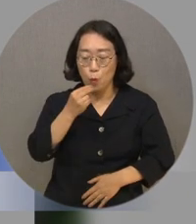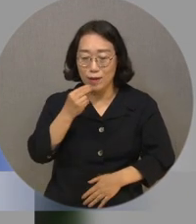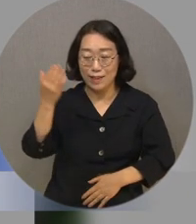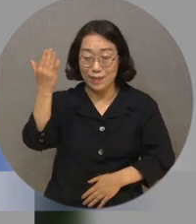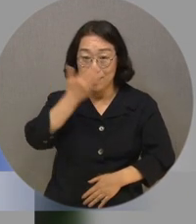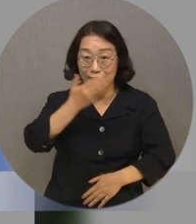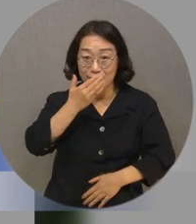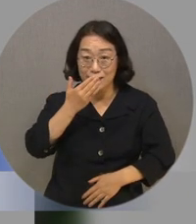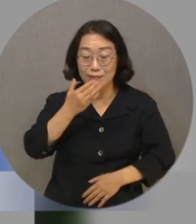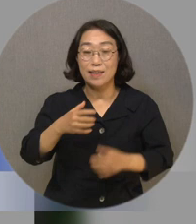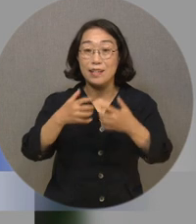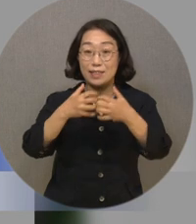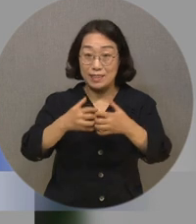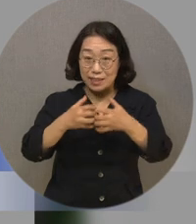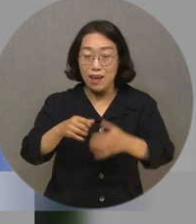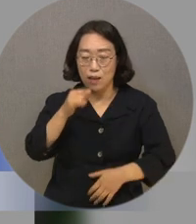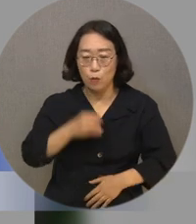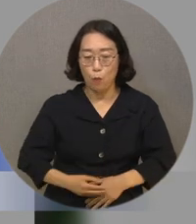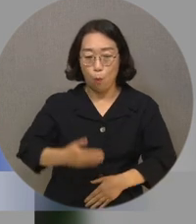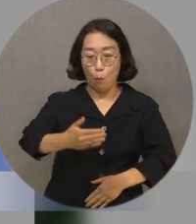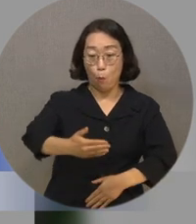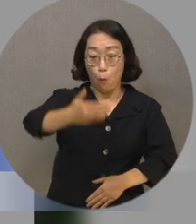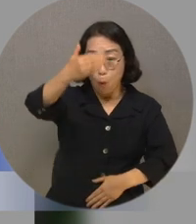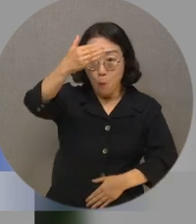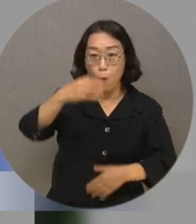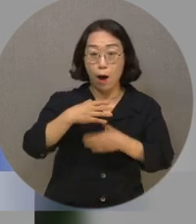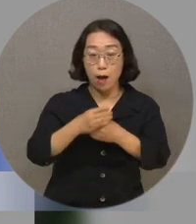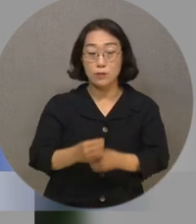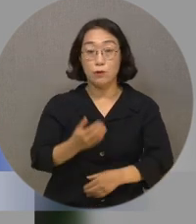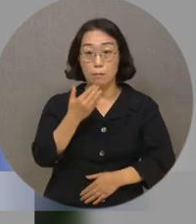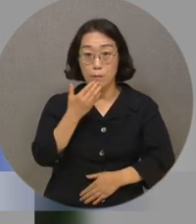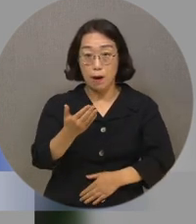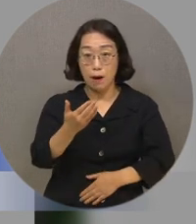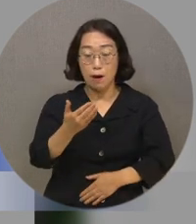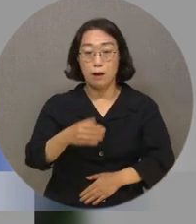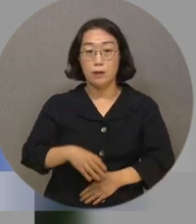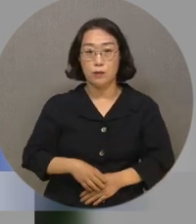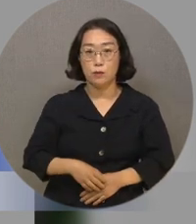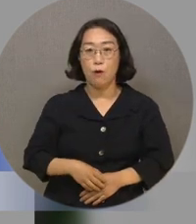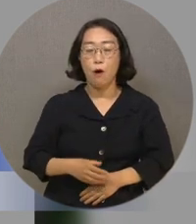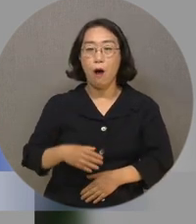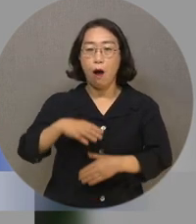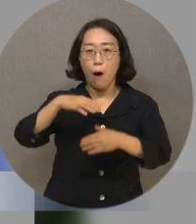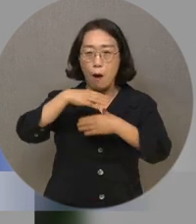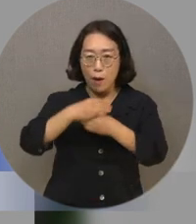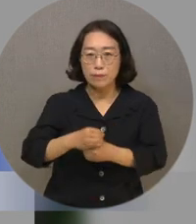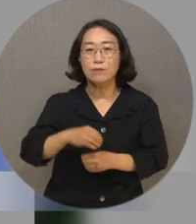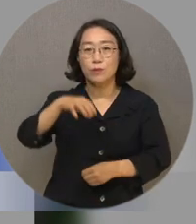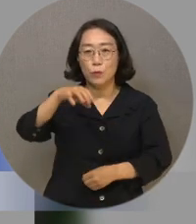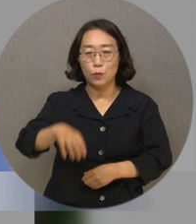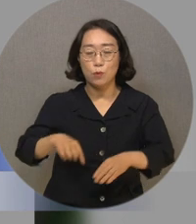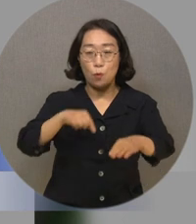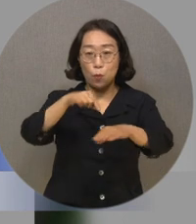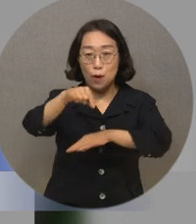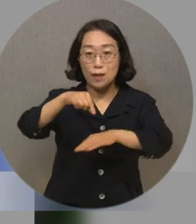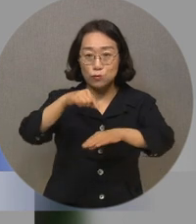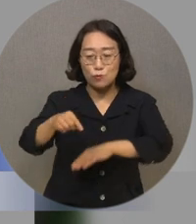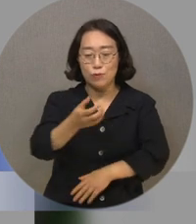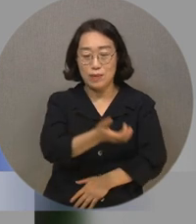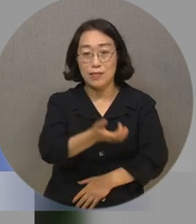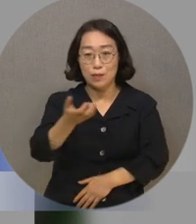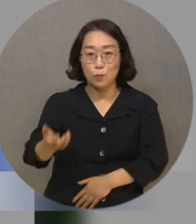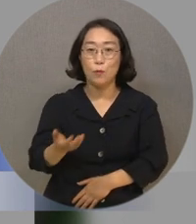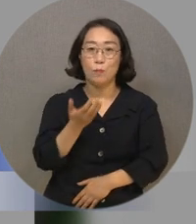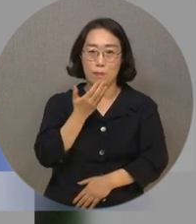공기청정기와 비말 차단 스크린 등이 설치되어 있어이 안전하고 쾌적한 환경에서 아이와 함께 이동할 수